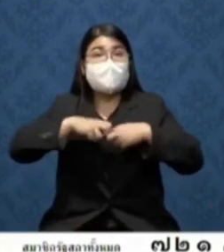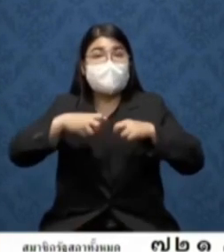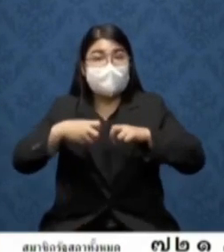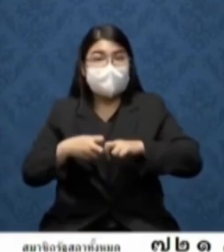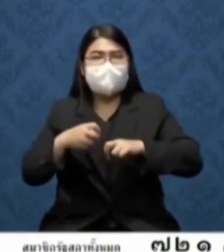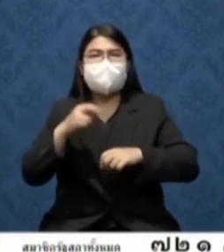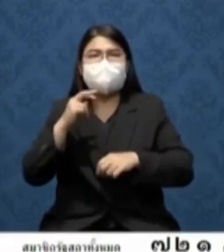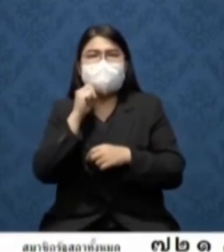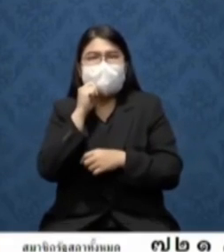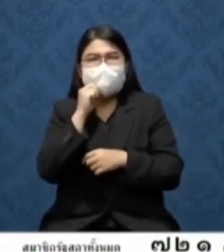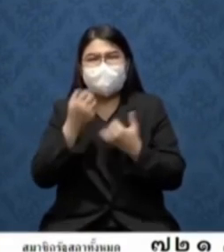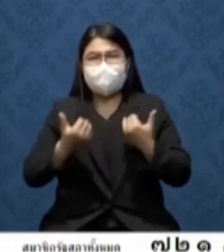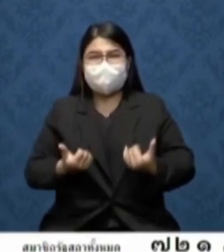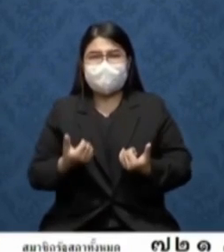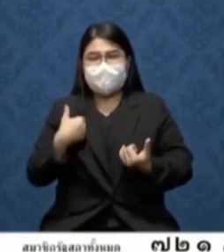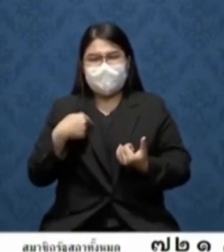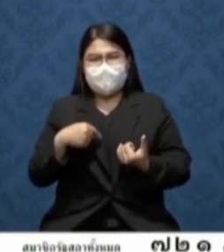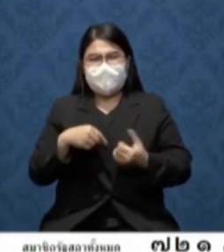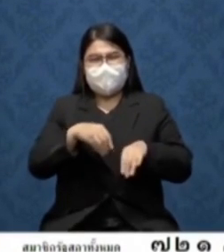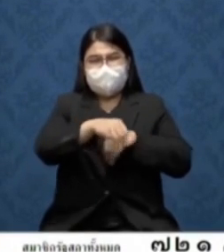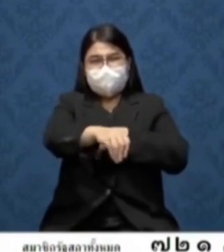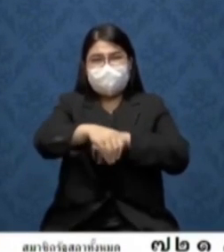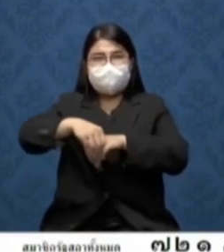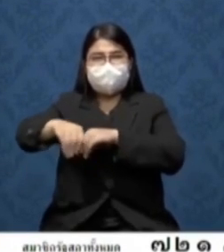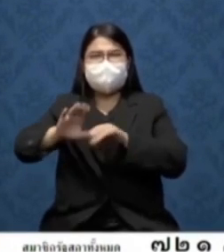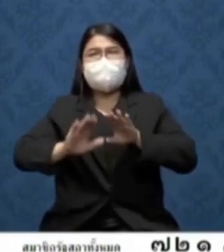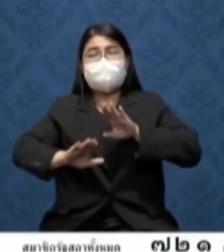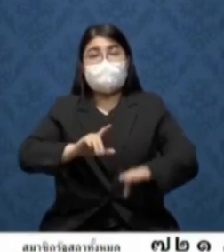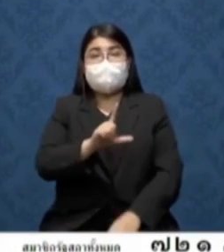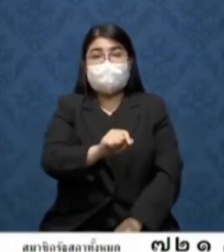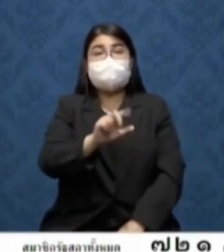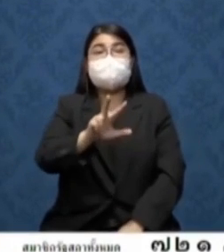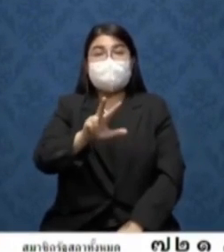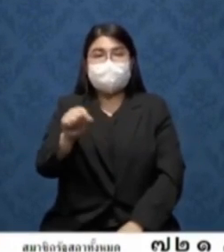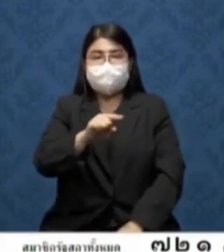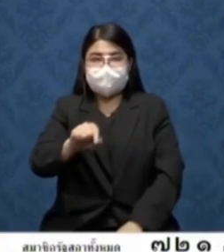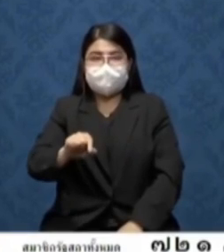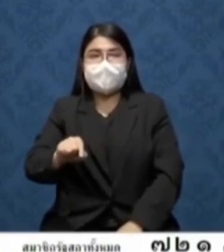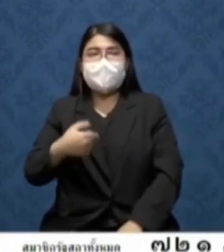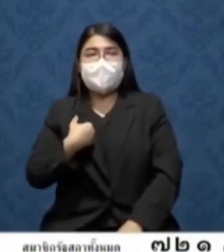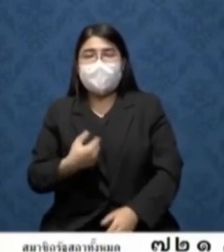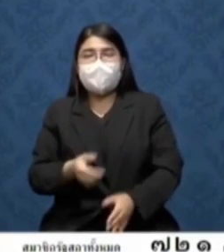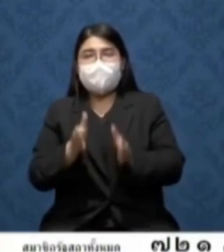บชลประทานปัจจุบันครอบคลุมพื้นที่เพียงแค่ 23% ของพื้นที่เพาะปลูกอีก